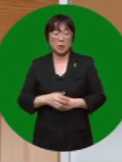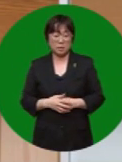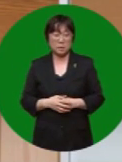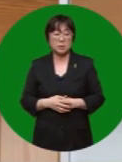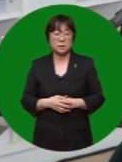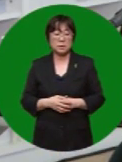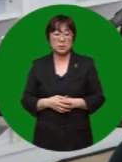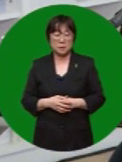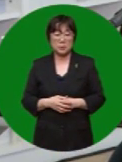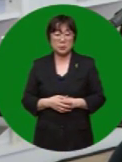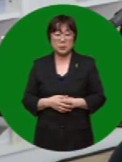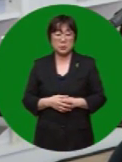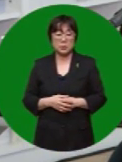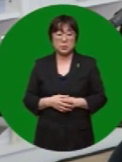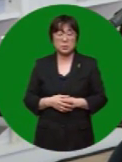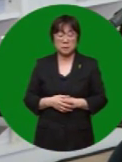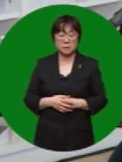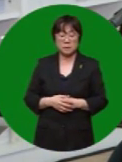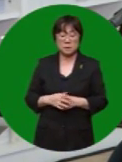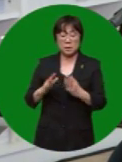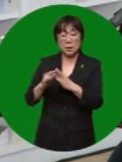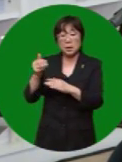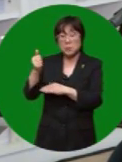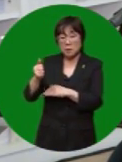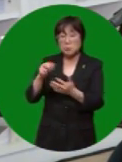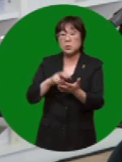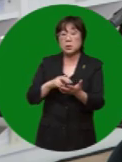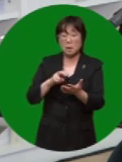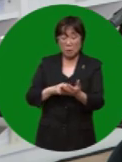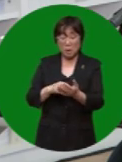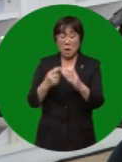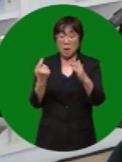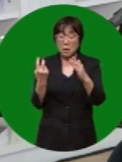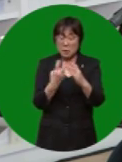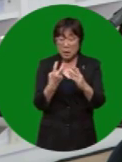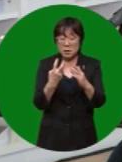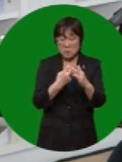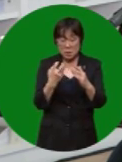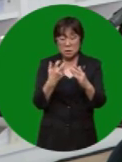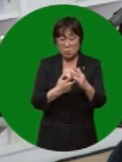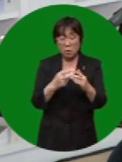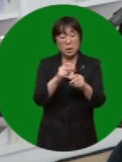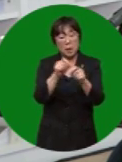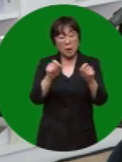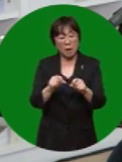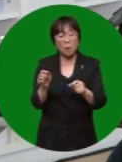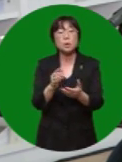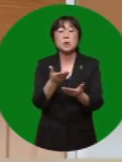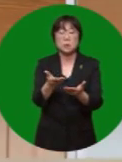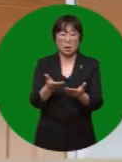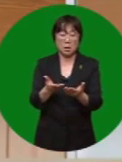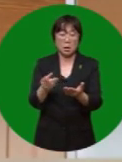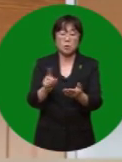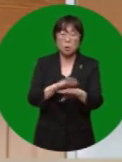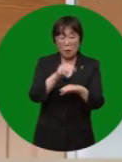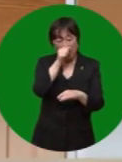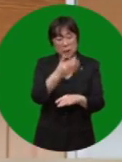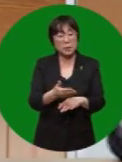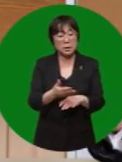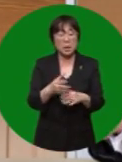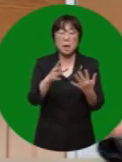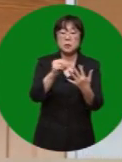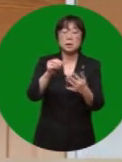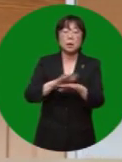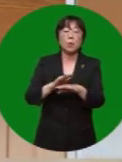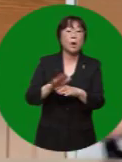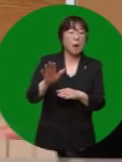。 接種の人にしてみると、耐震診断で結果こうでした、じゃあどうしたらいいの、いやこういう選択肢